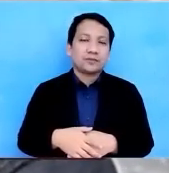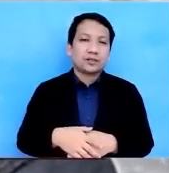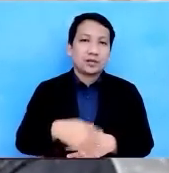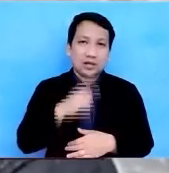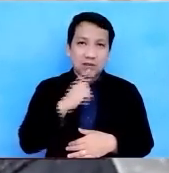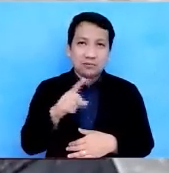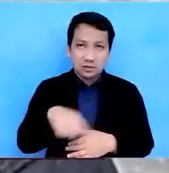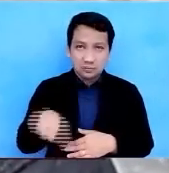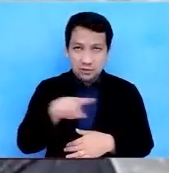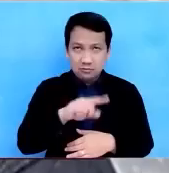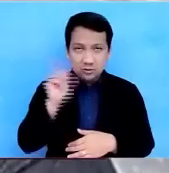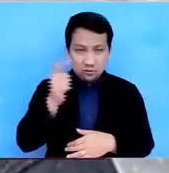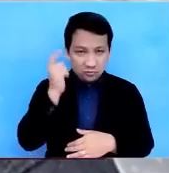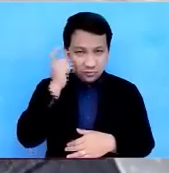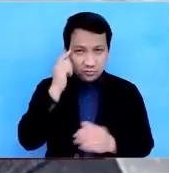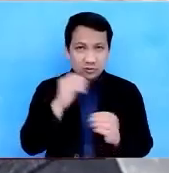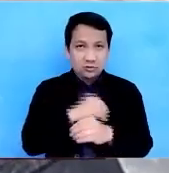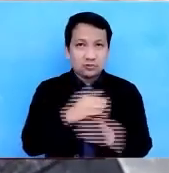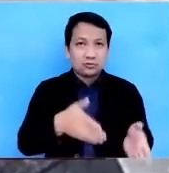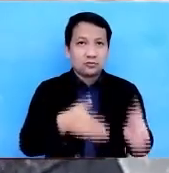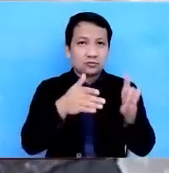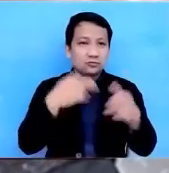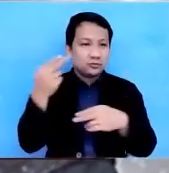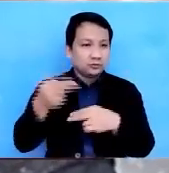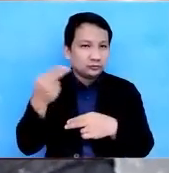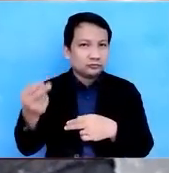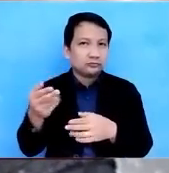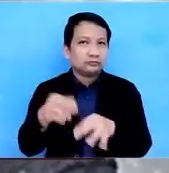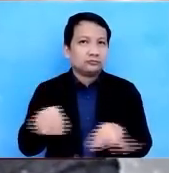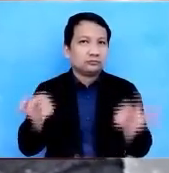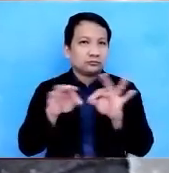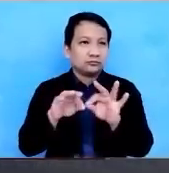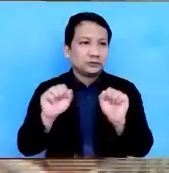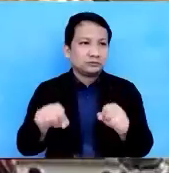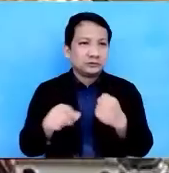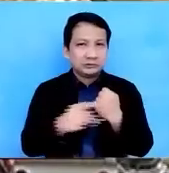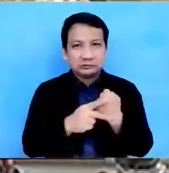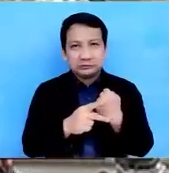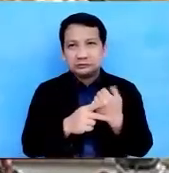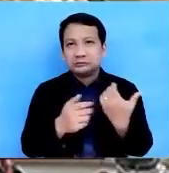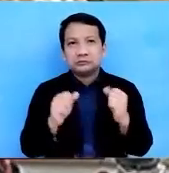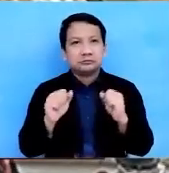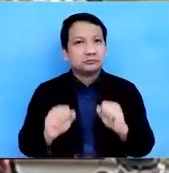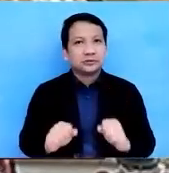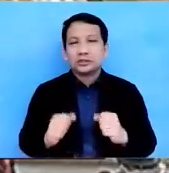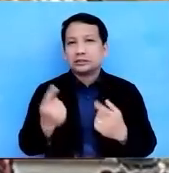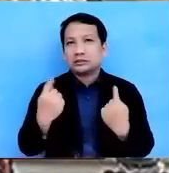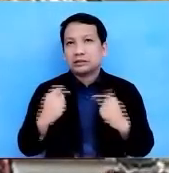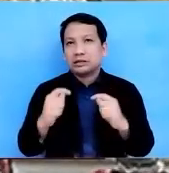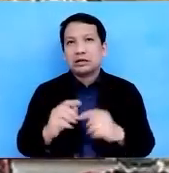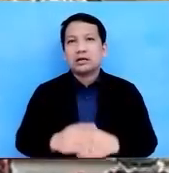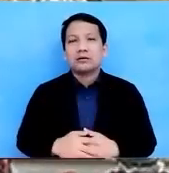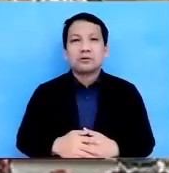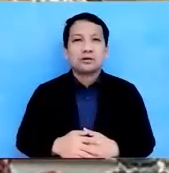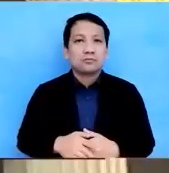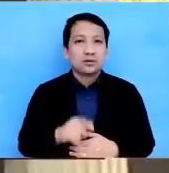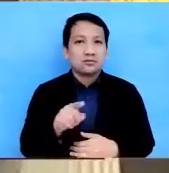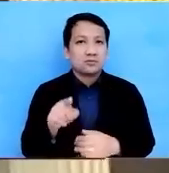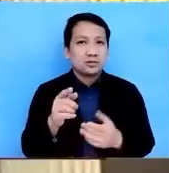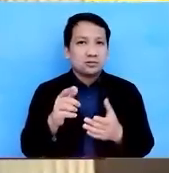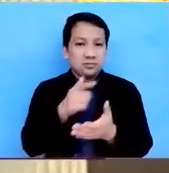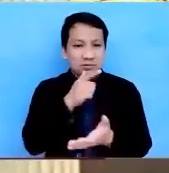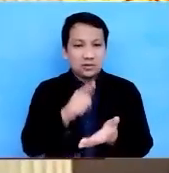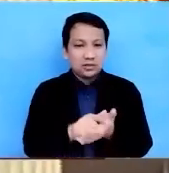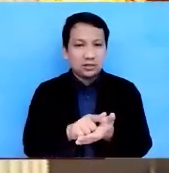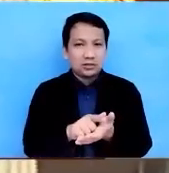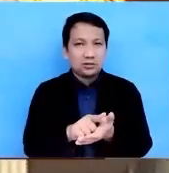yung mga historical, with historical value, no, na to ma-preserve natin sila. kabilang sa mga natupok ang mga liham,